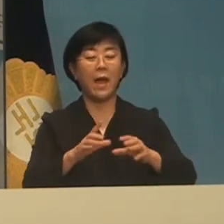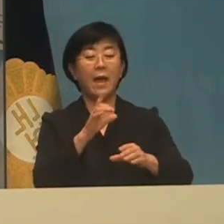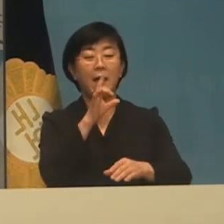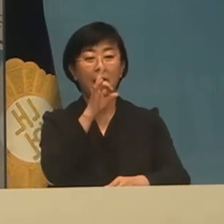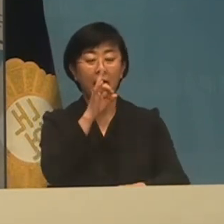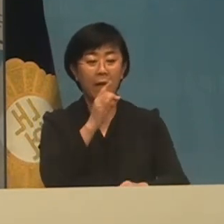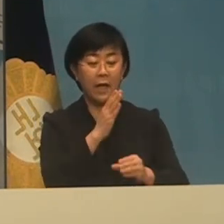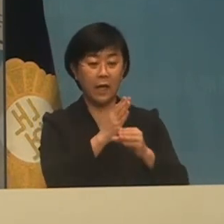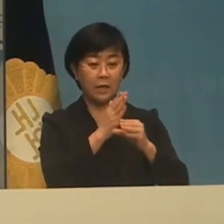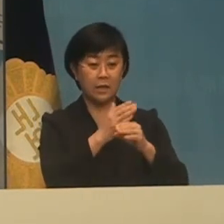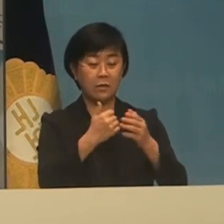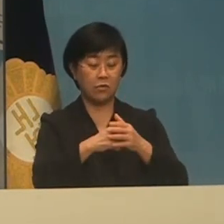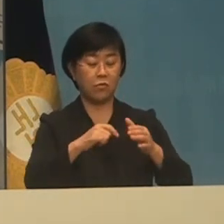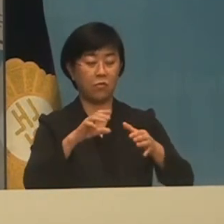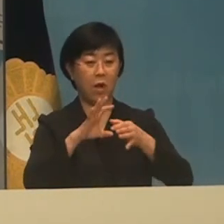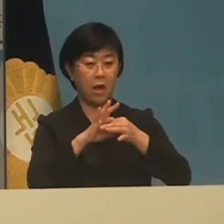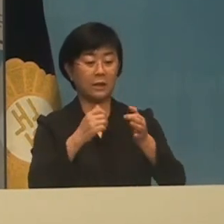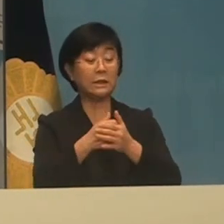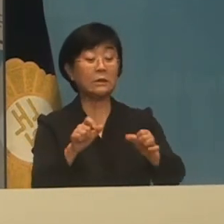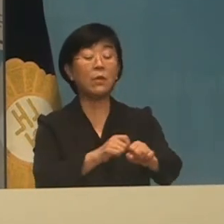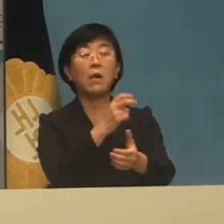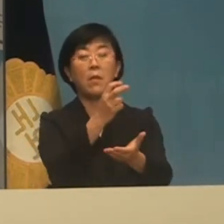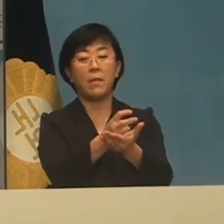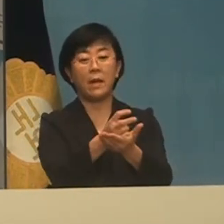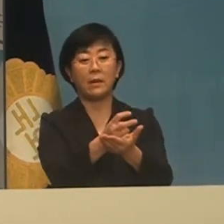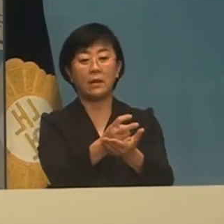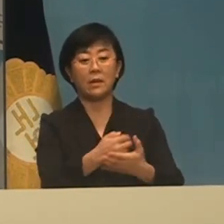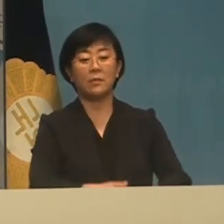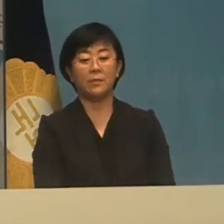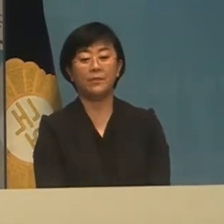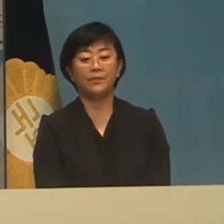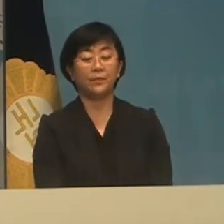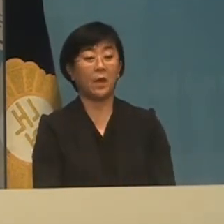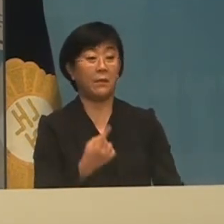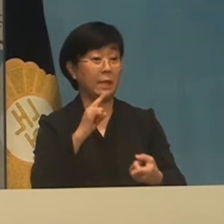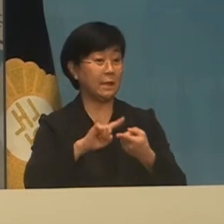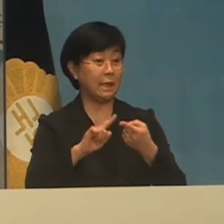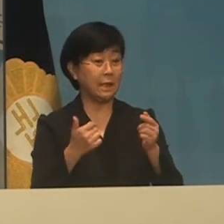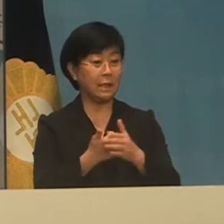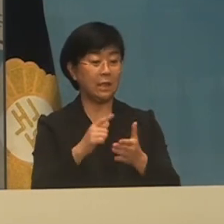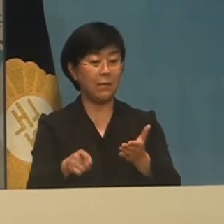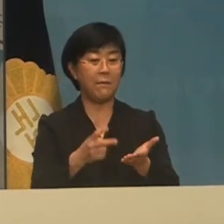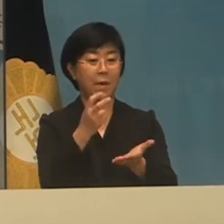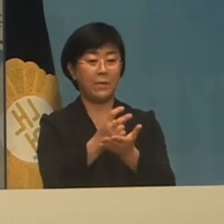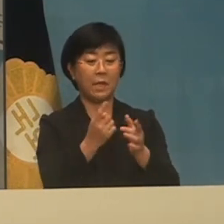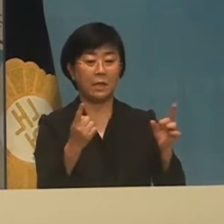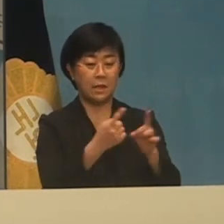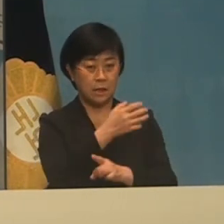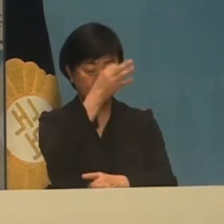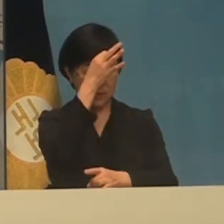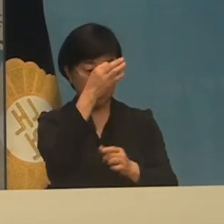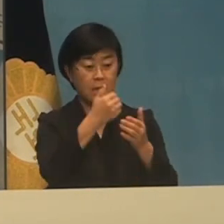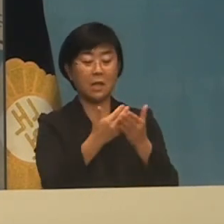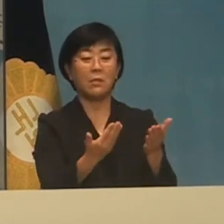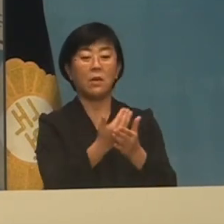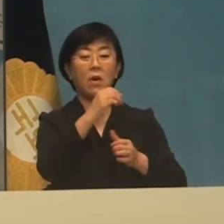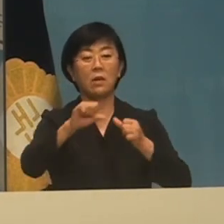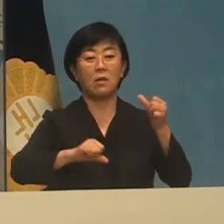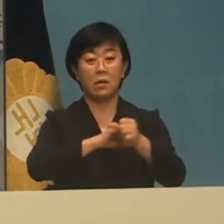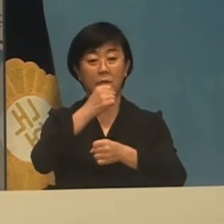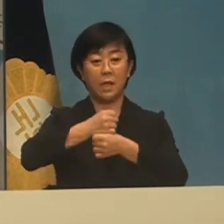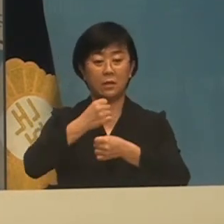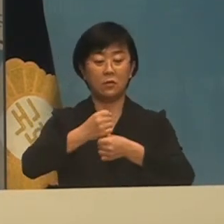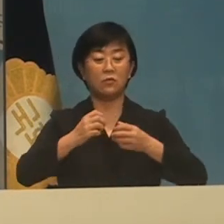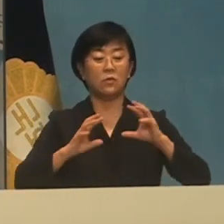전략산업 경쟁력 강화를 위한 특별법안입니다. 비합리적인 규제를 개선하고 기술개발 환경을 구축하며